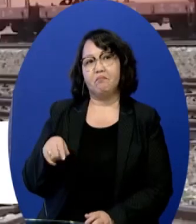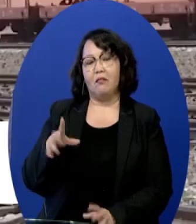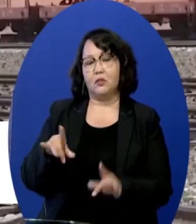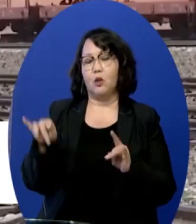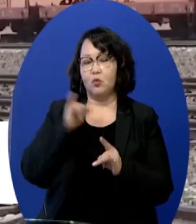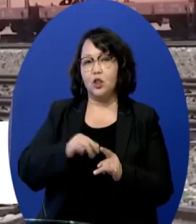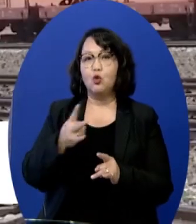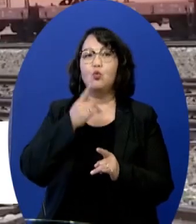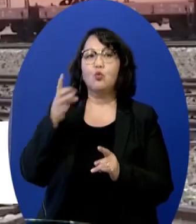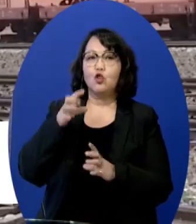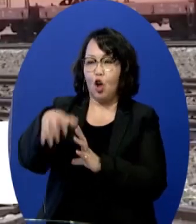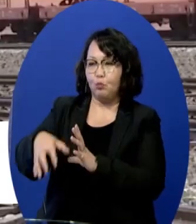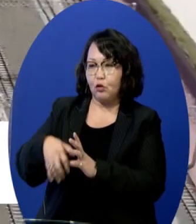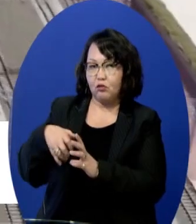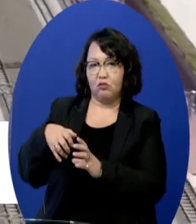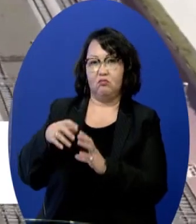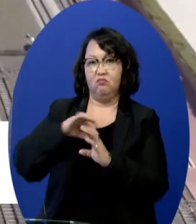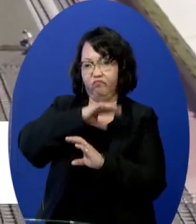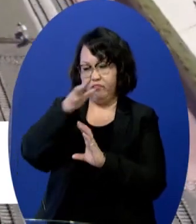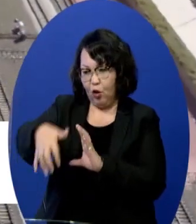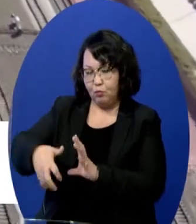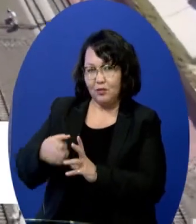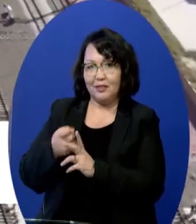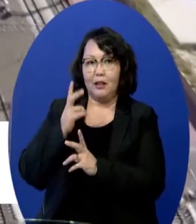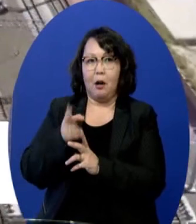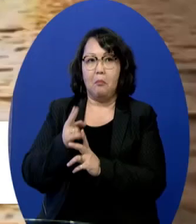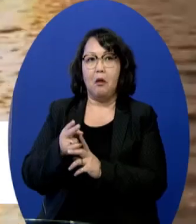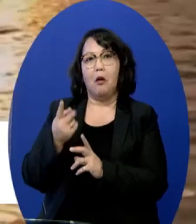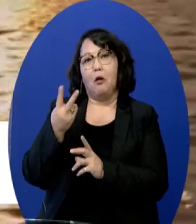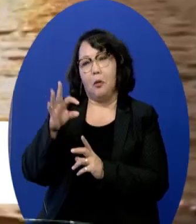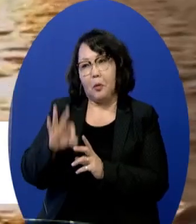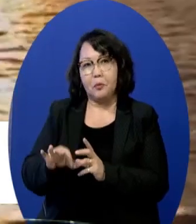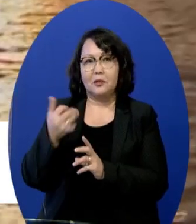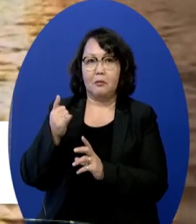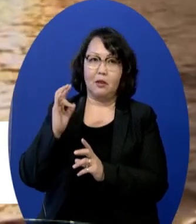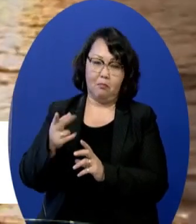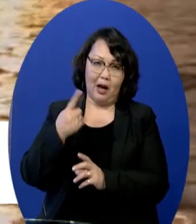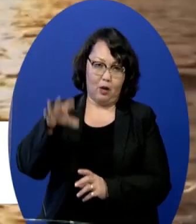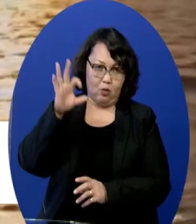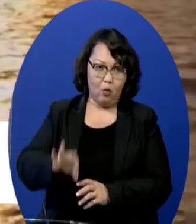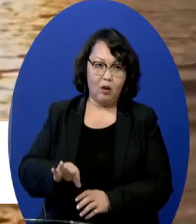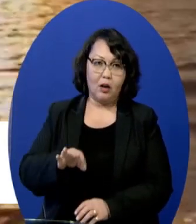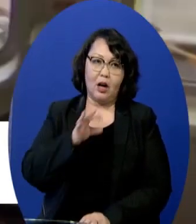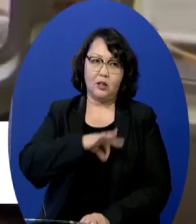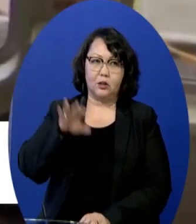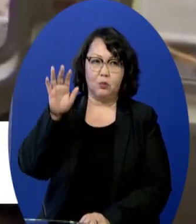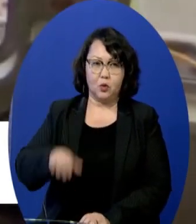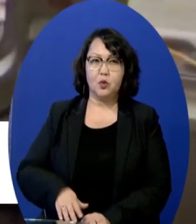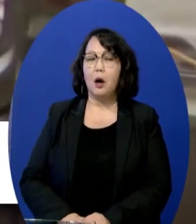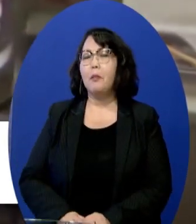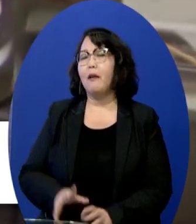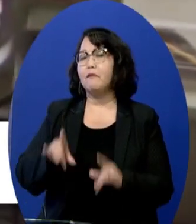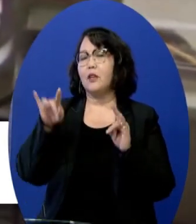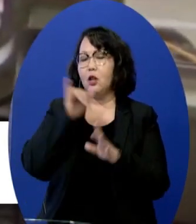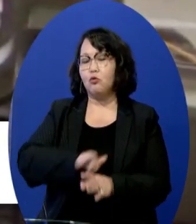Yancoal Austral компаниудын хувьцаа 8 орчим хувиар, Whitehaven Coal компанийнхаа 10 орчим хувиар буурсан байна. За нөгөө талаар